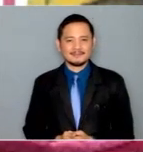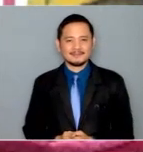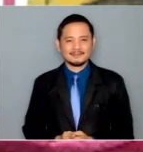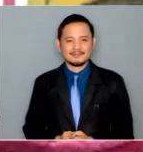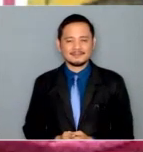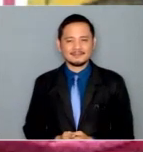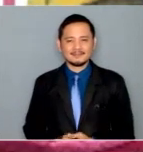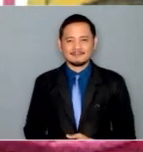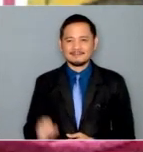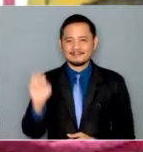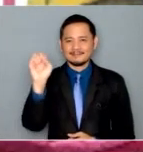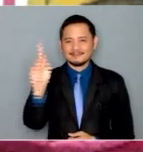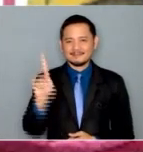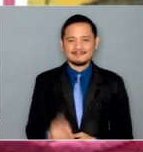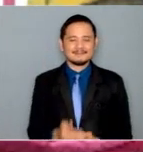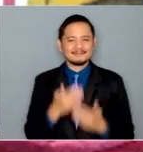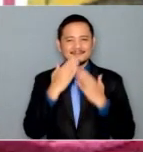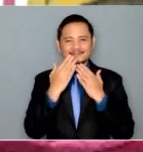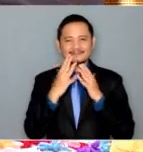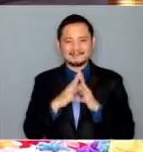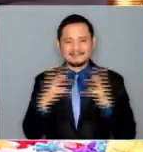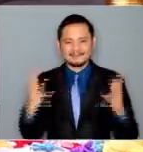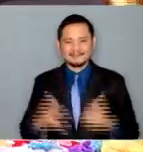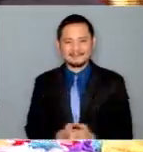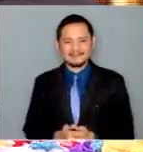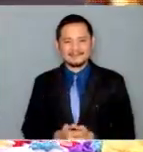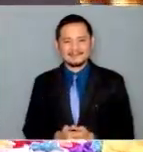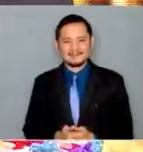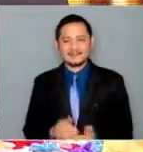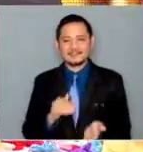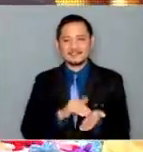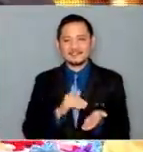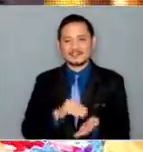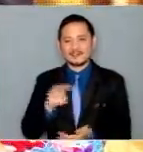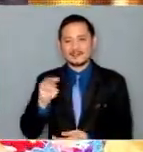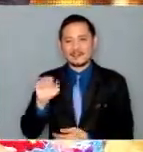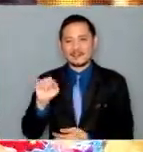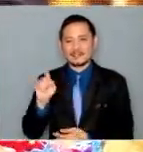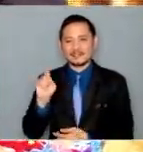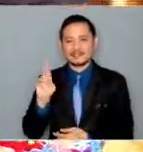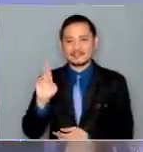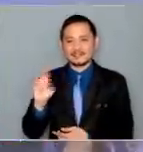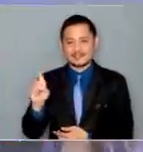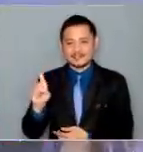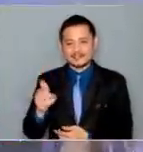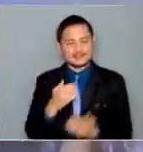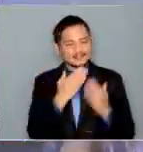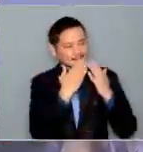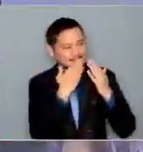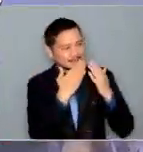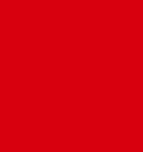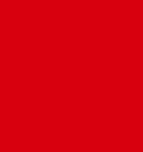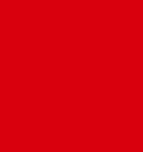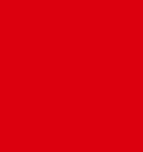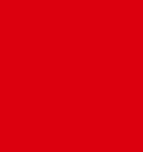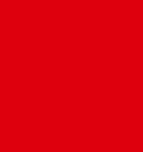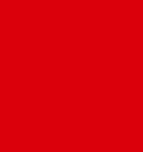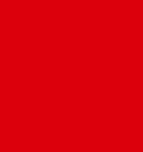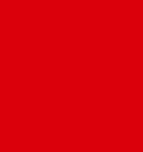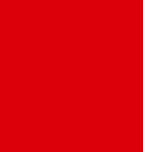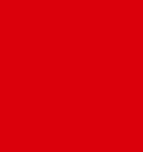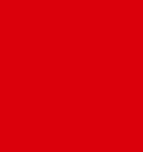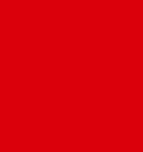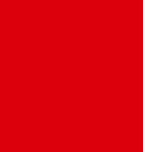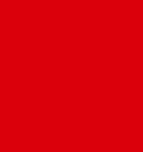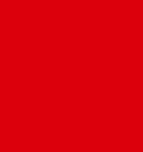0908-863-9008. Okay, maraming salamat sa ating Placemat Queen na si Doktora Matrix. Thank you, Doc. Thank you, Doc. Mga